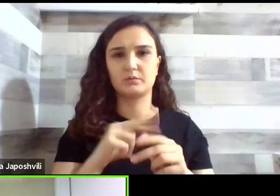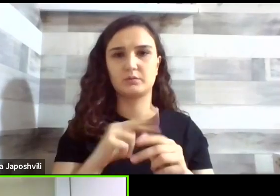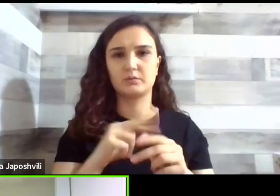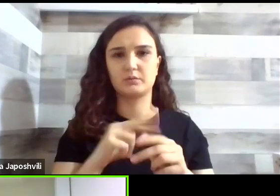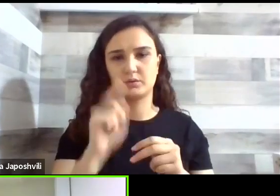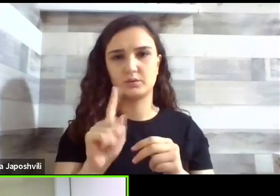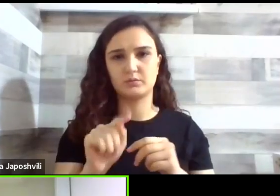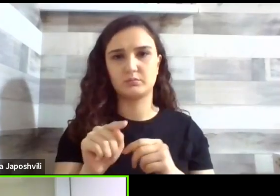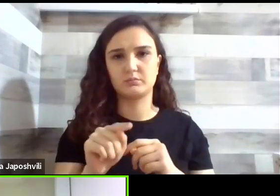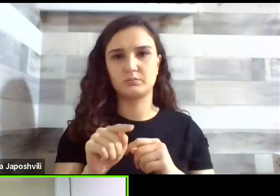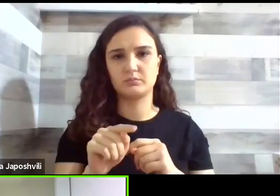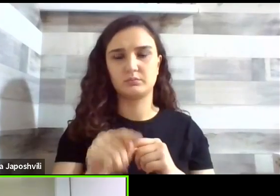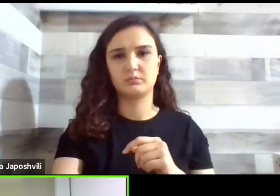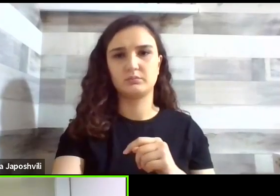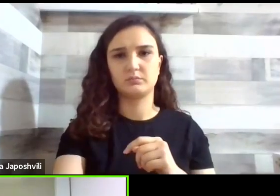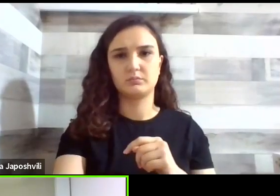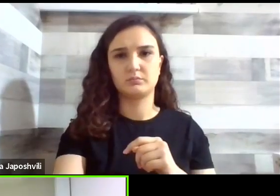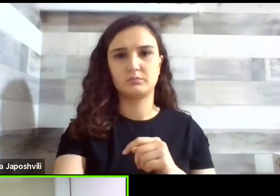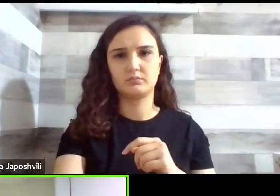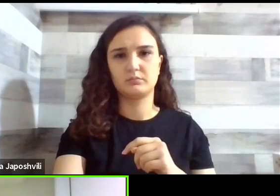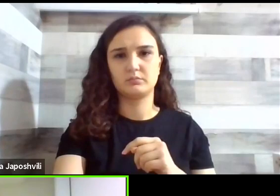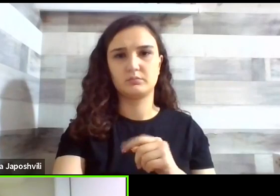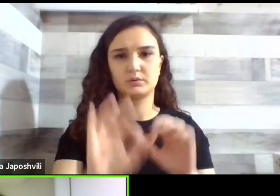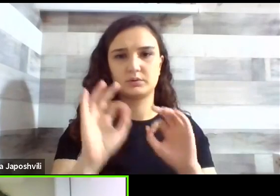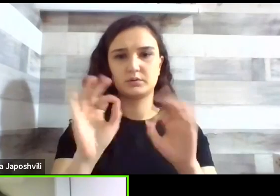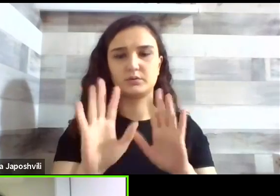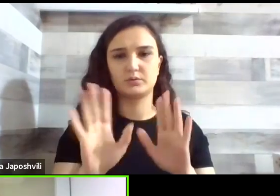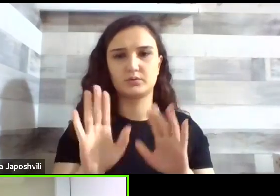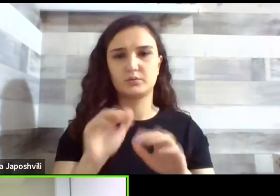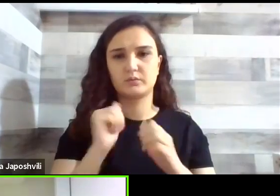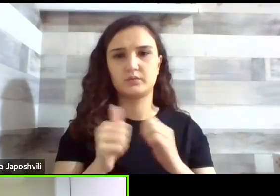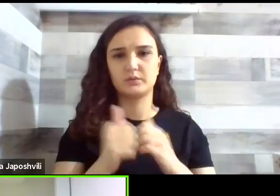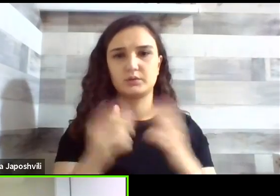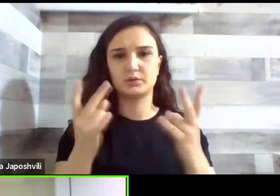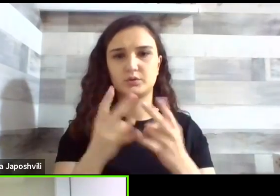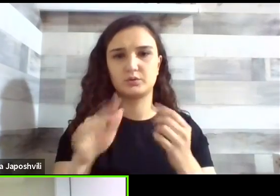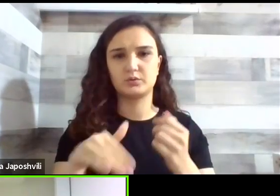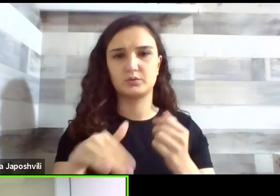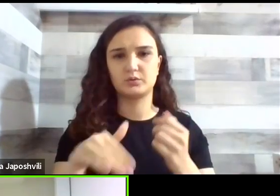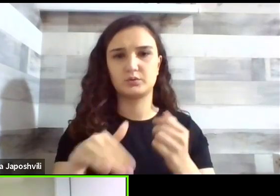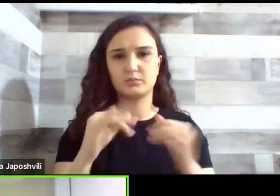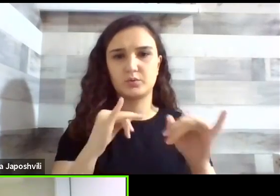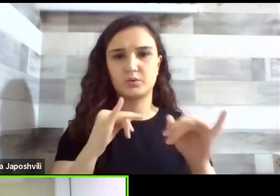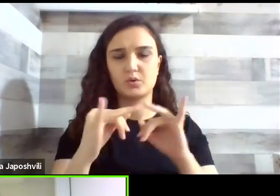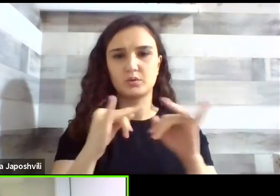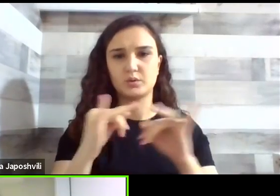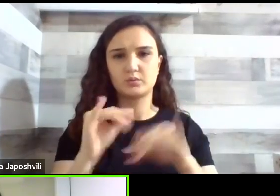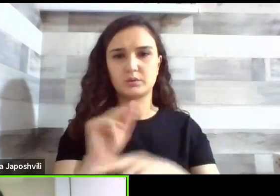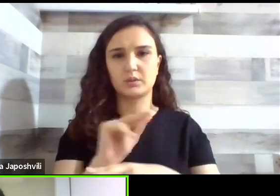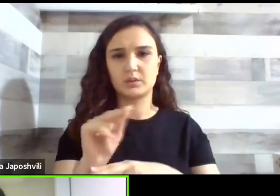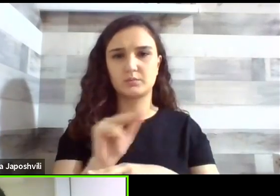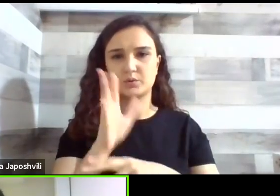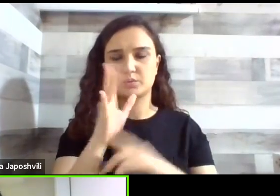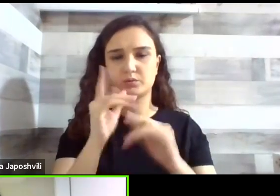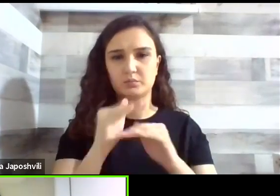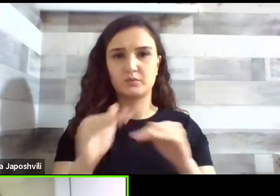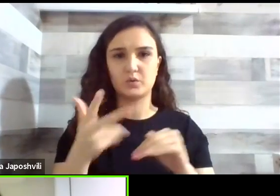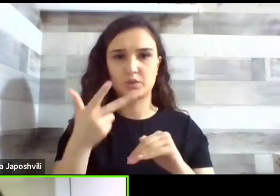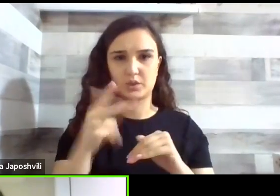რომ ისიც არ არის სწორი და ანუ ყოველთვის საჭიროც არ არის, რომ თუნდაც კონტაქტური თერაპიის დროს ბავშვი 30